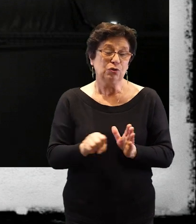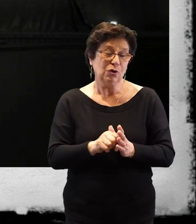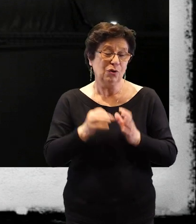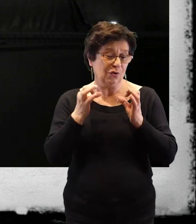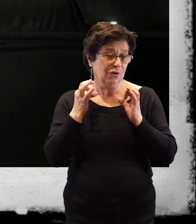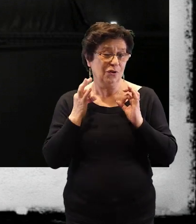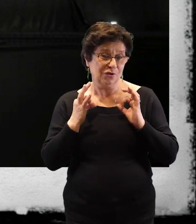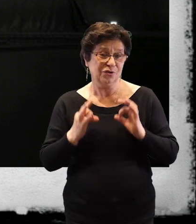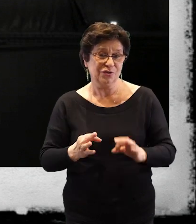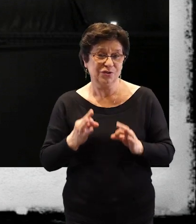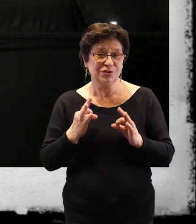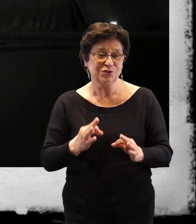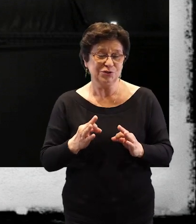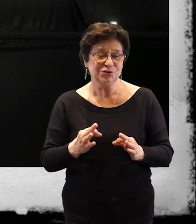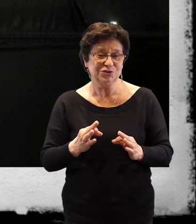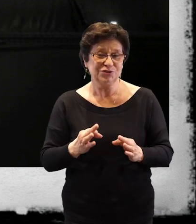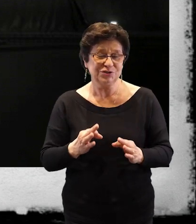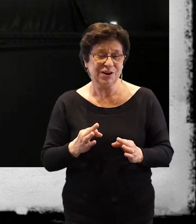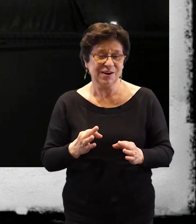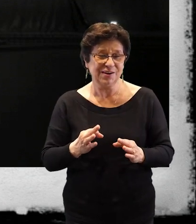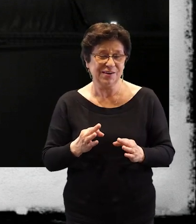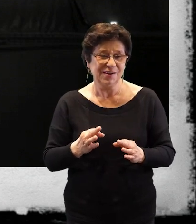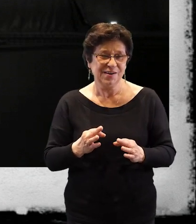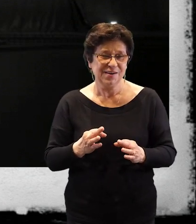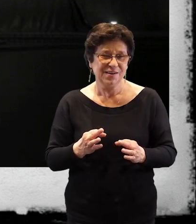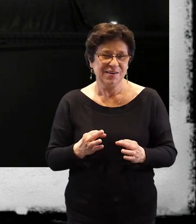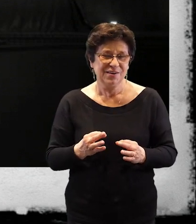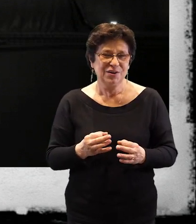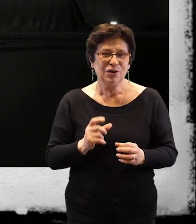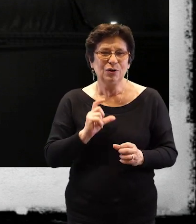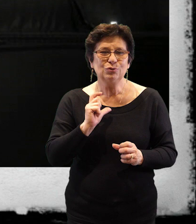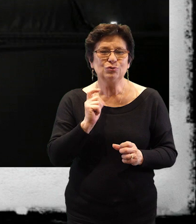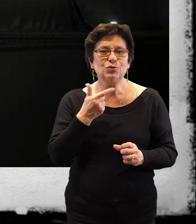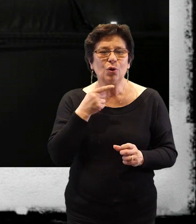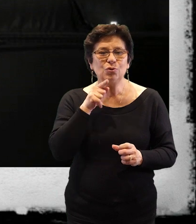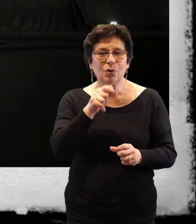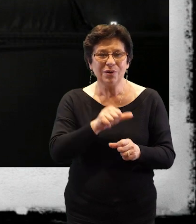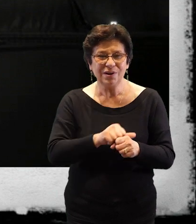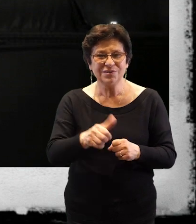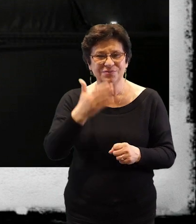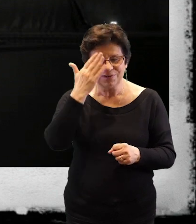bo wie ktoś z Państwa, co to jest tutaj na tym zdjęciu?